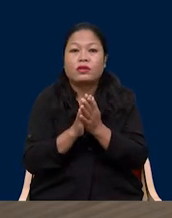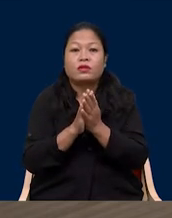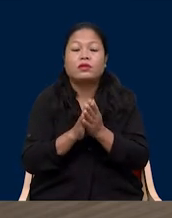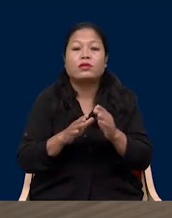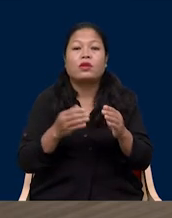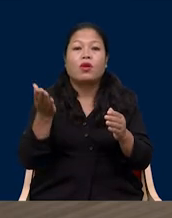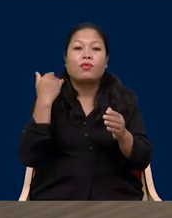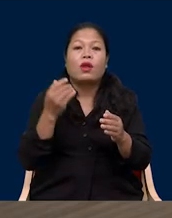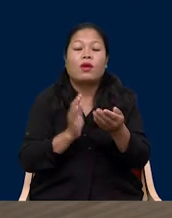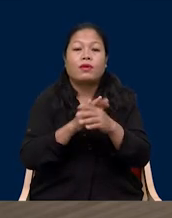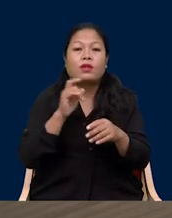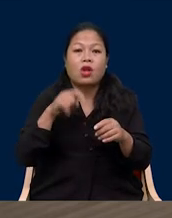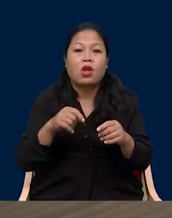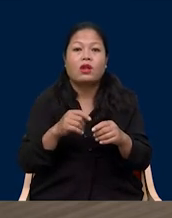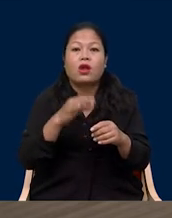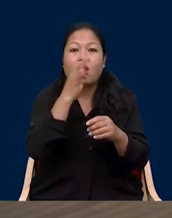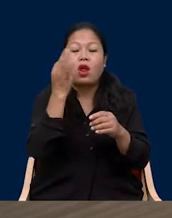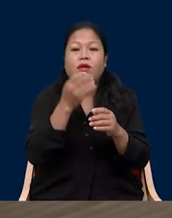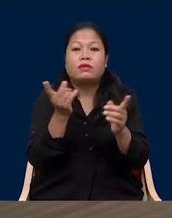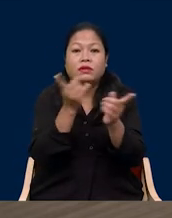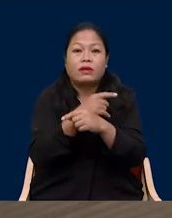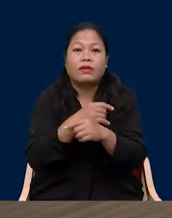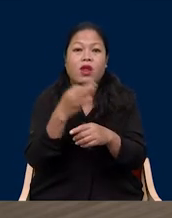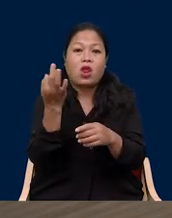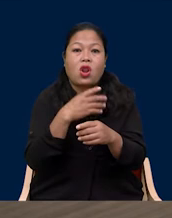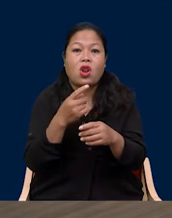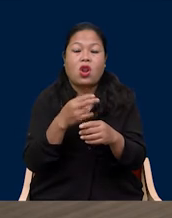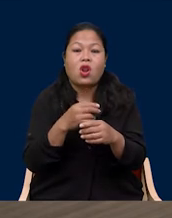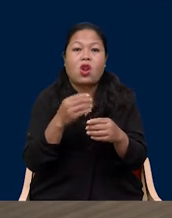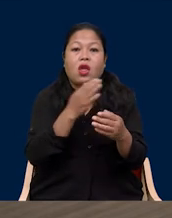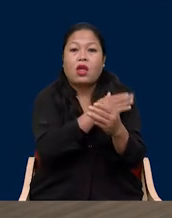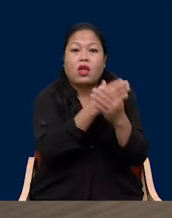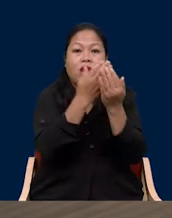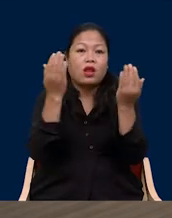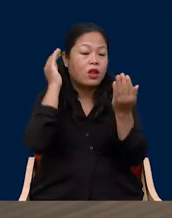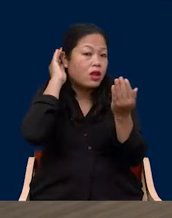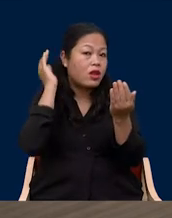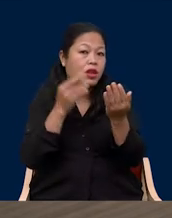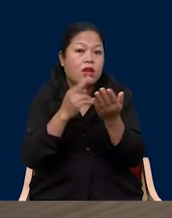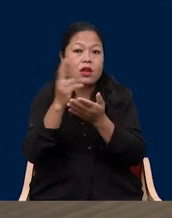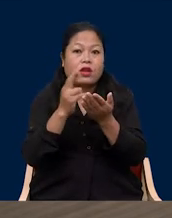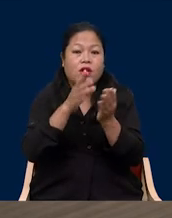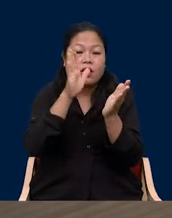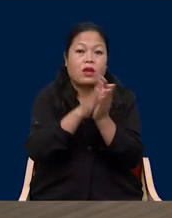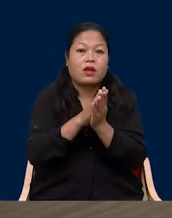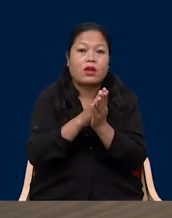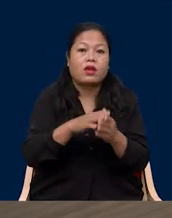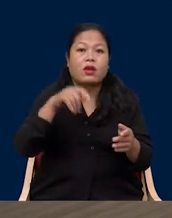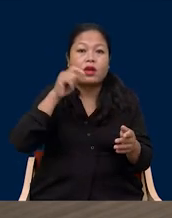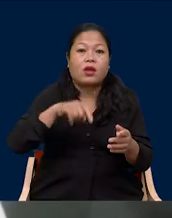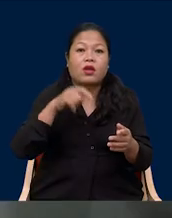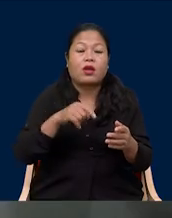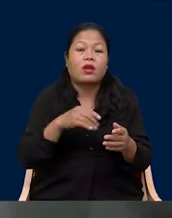हो, तर पनि कम्पेरिटिभली पहिलाभन्दा अहिले चाहिँ अब क्लाइमेट चेन्जमा चाहिँ अब नयाँ रिपोर्टर क्लाइमेट चेन्ज स्टोरिजमा ब्युरोमा एउटा रिपोर्टर